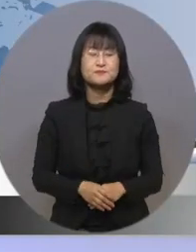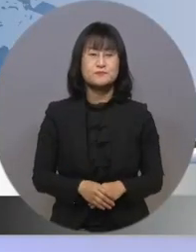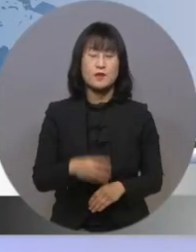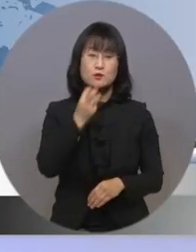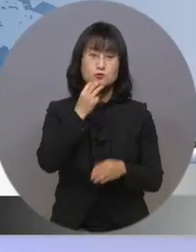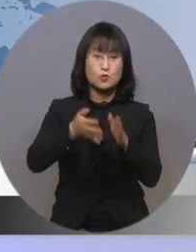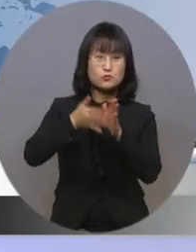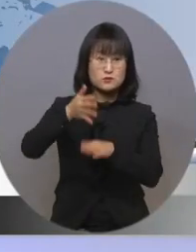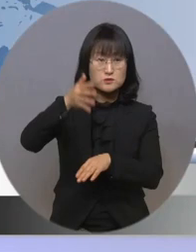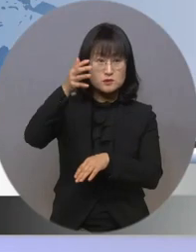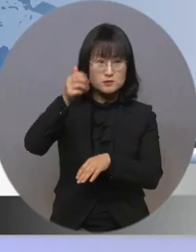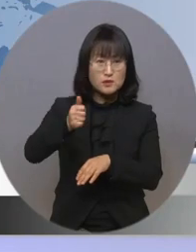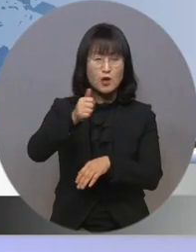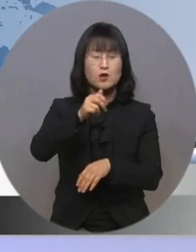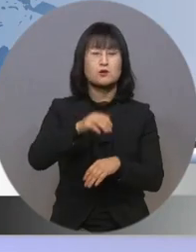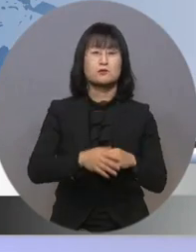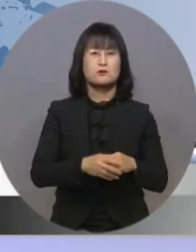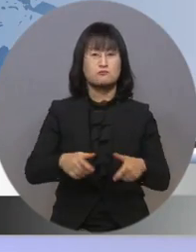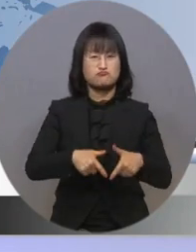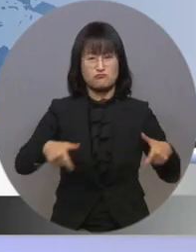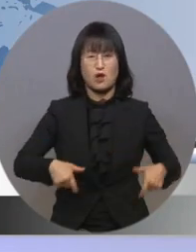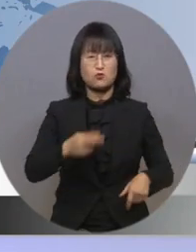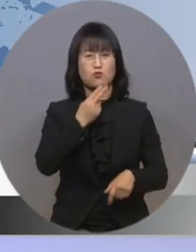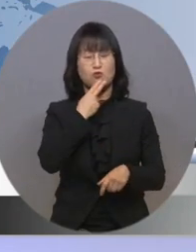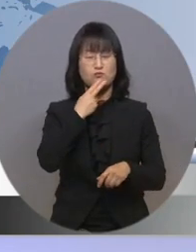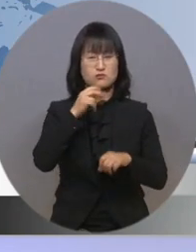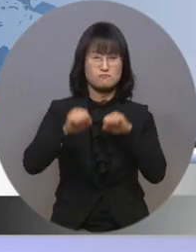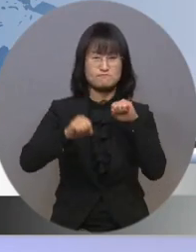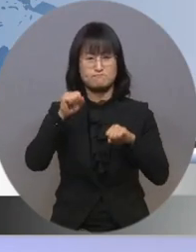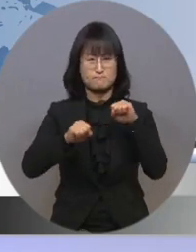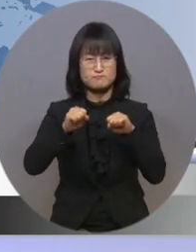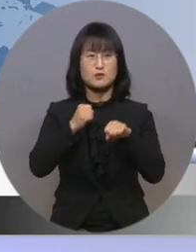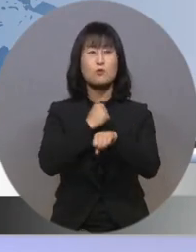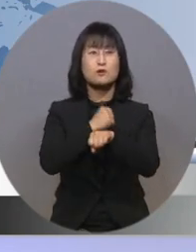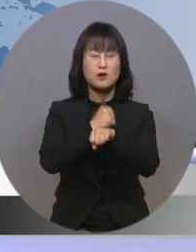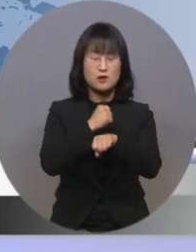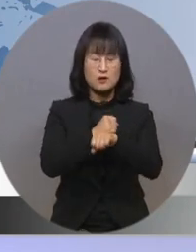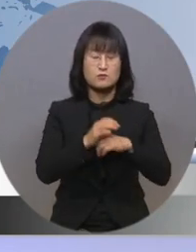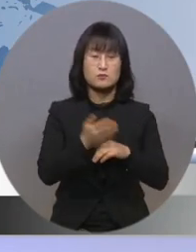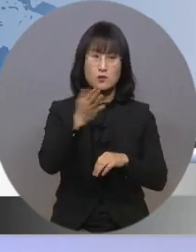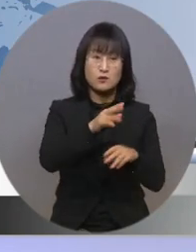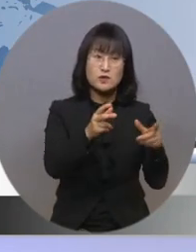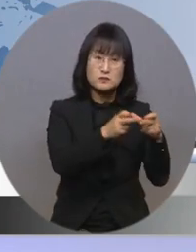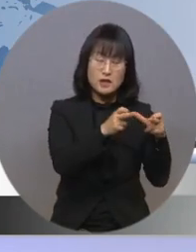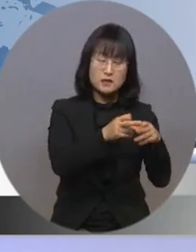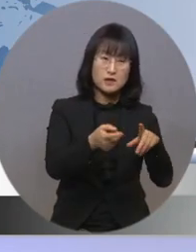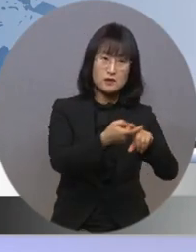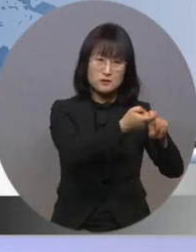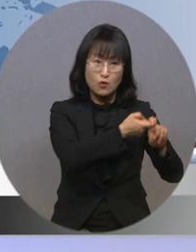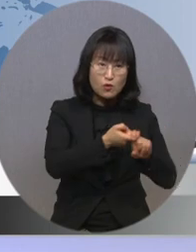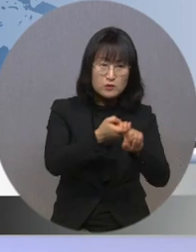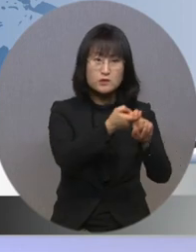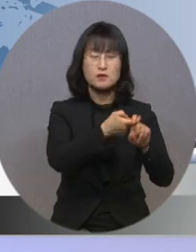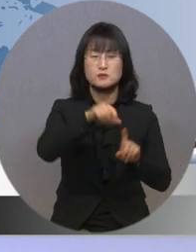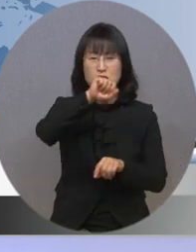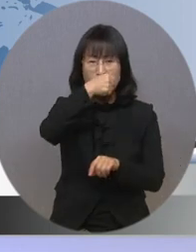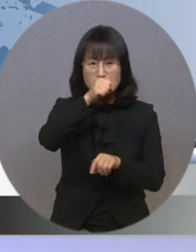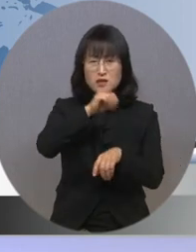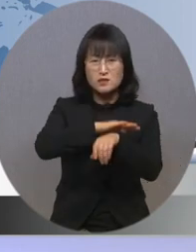서울시는 무관용 원칙을 내세우고 있고 전 장현은 진정성 있는 대화와 예산 반영을 주장하고